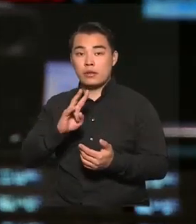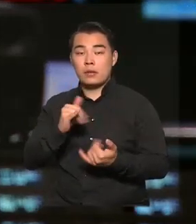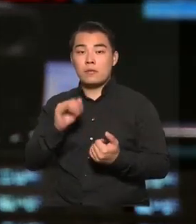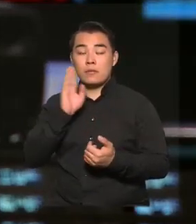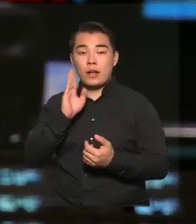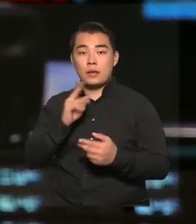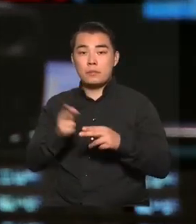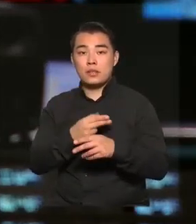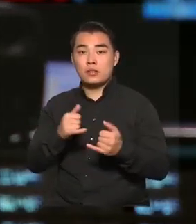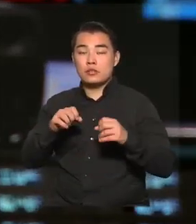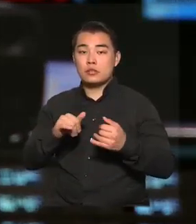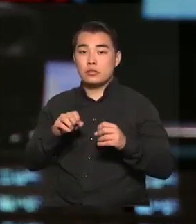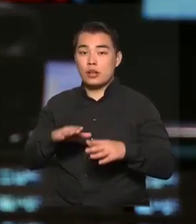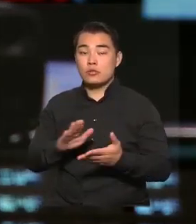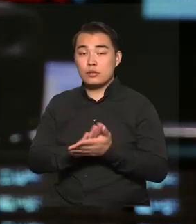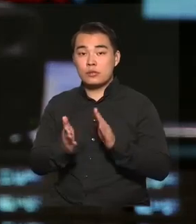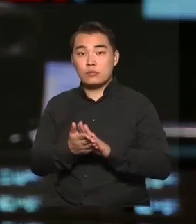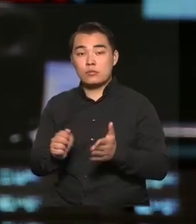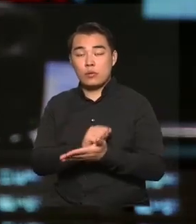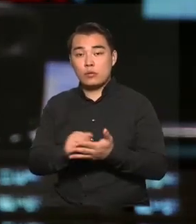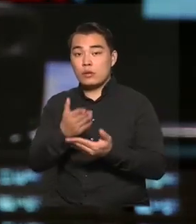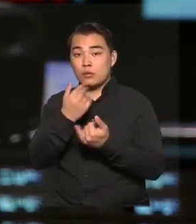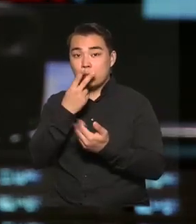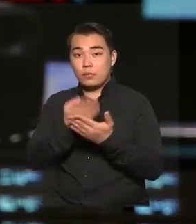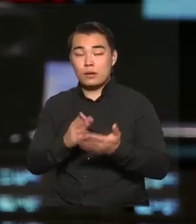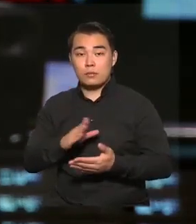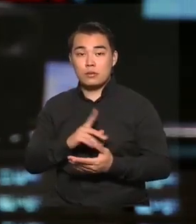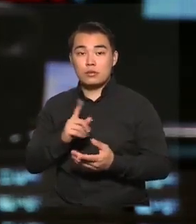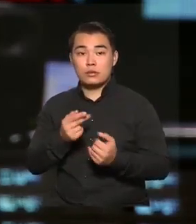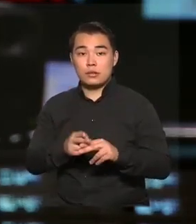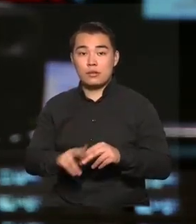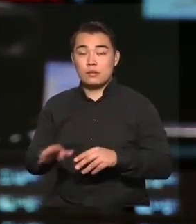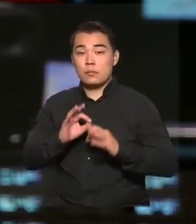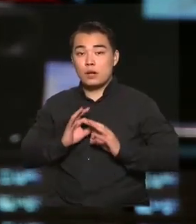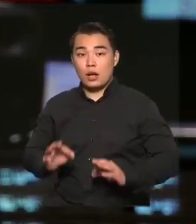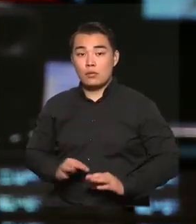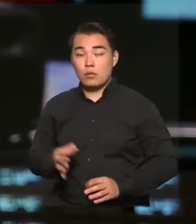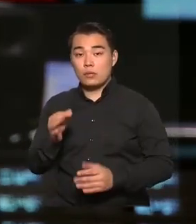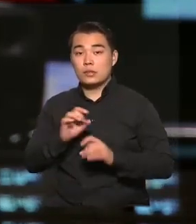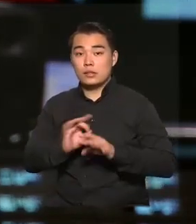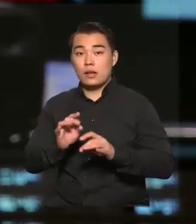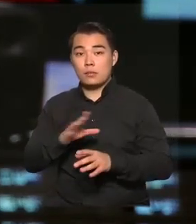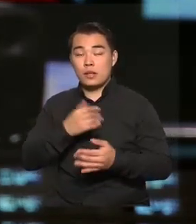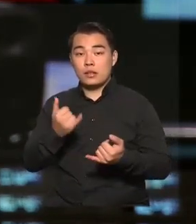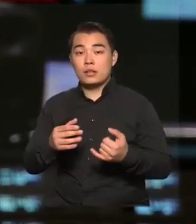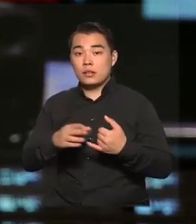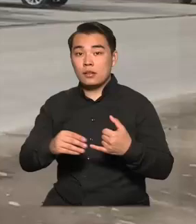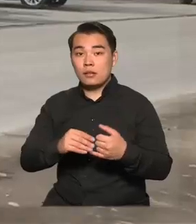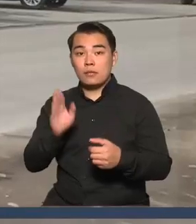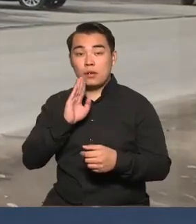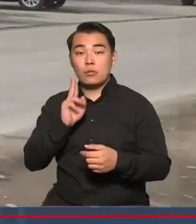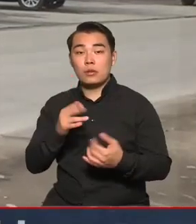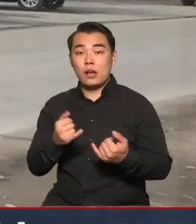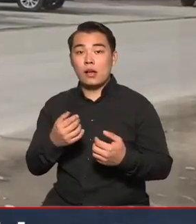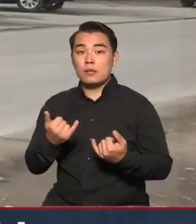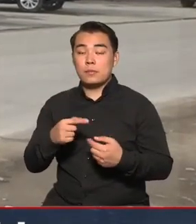рұқсатсыз пайдаланып келген. Тіпті кейбірі таза суды тұтынған. Бұл туралы облыс прокурорлары мәлімдеді. Қазір аймақта суды сұрап қылған